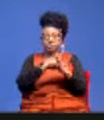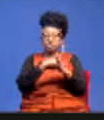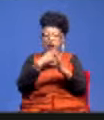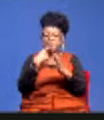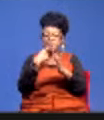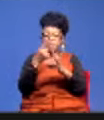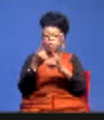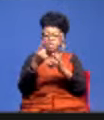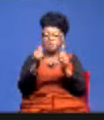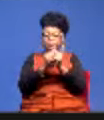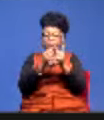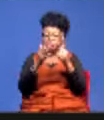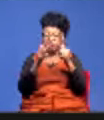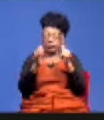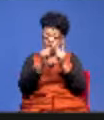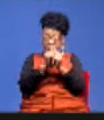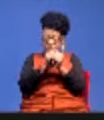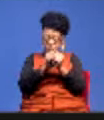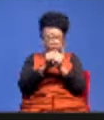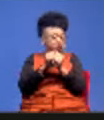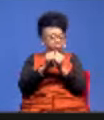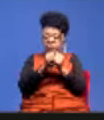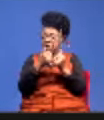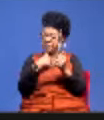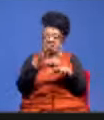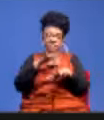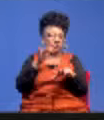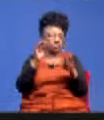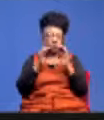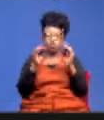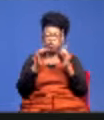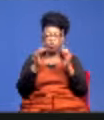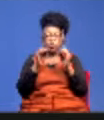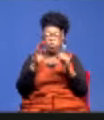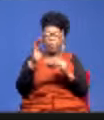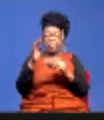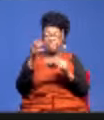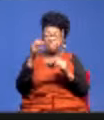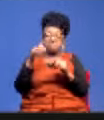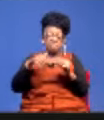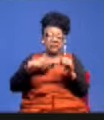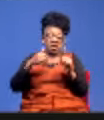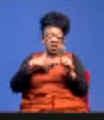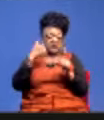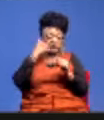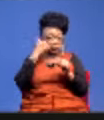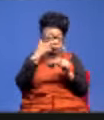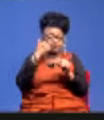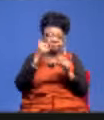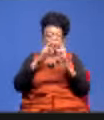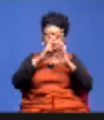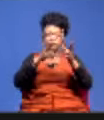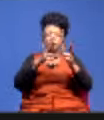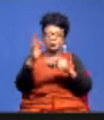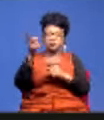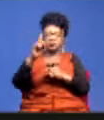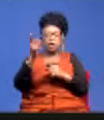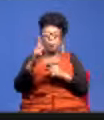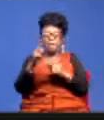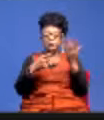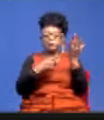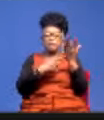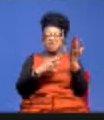na sampuli 4 zikifanywa uchunguzi zaidi. Visa vya mpox vikiripotiwa kaunti za Nairobi, Taita